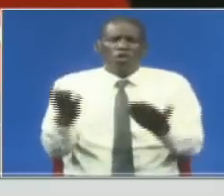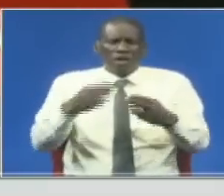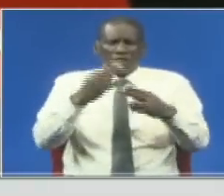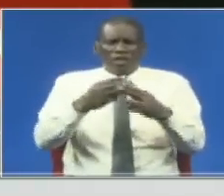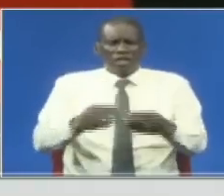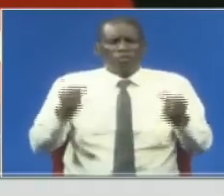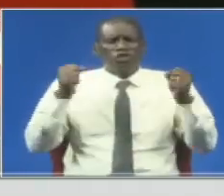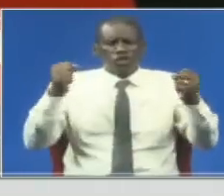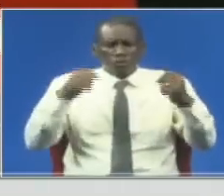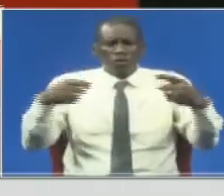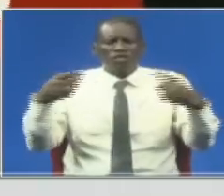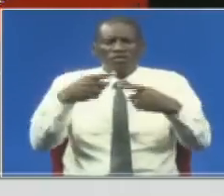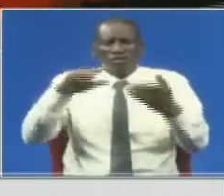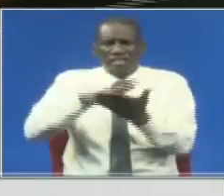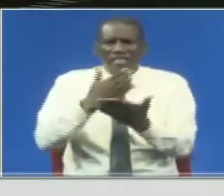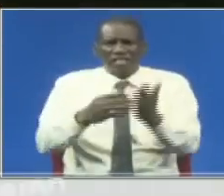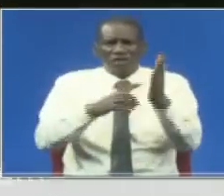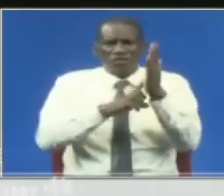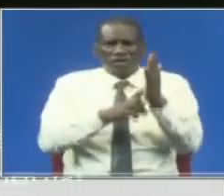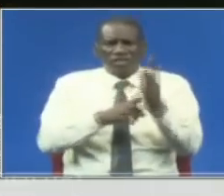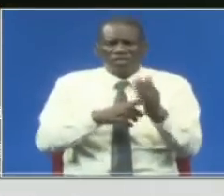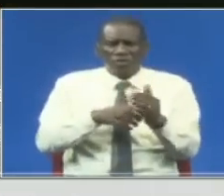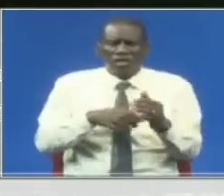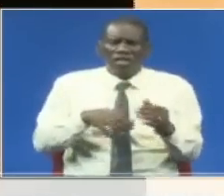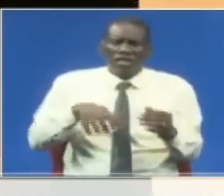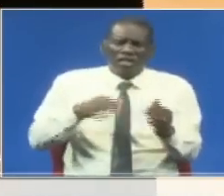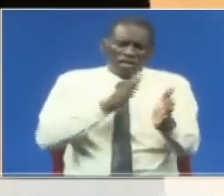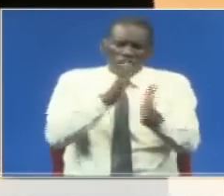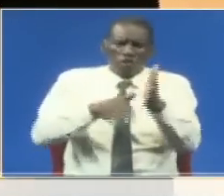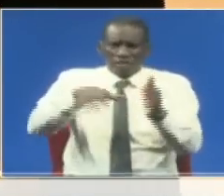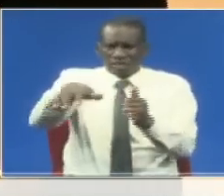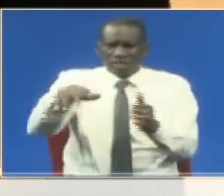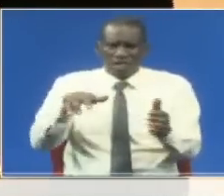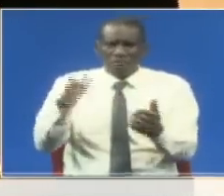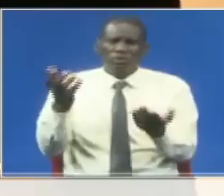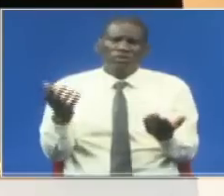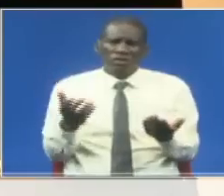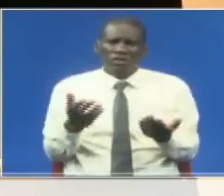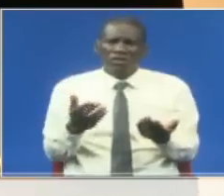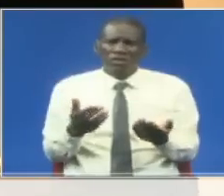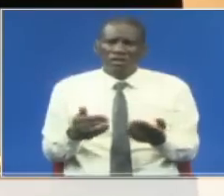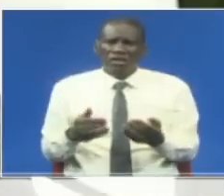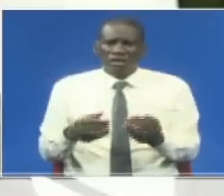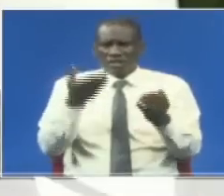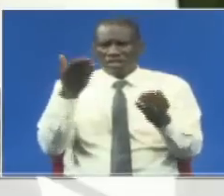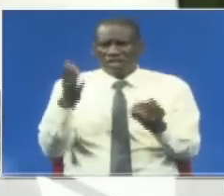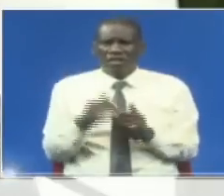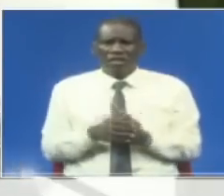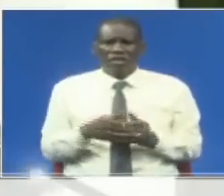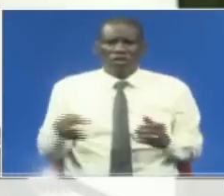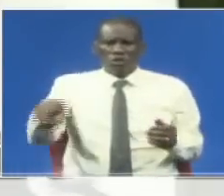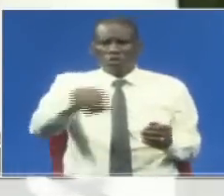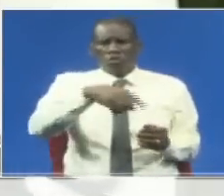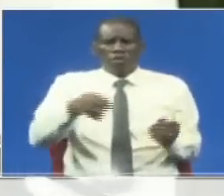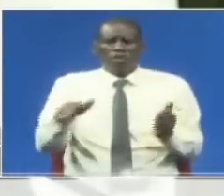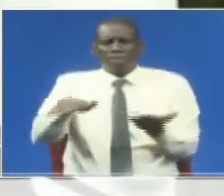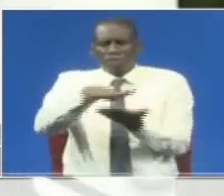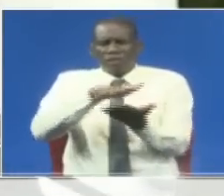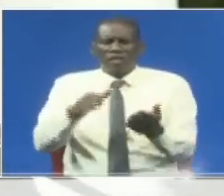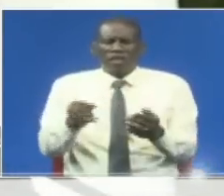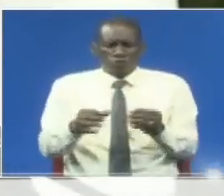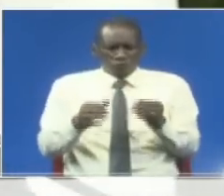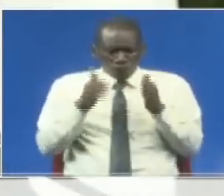sekta mbalimbali kama vile usafiri wa reli almaarufu Lunatic Express imenakiliwa. We largely are looking at